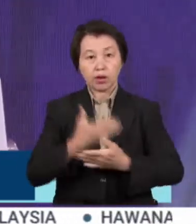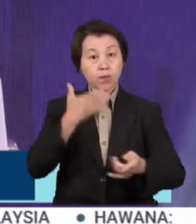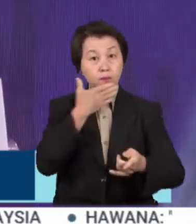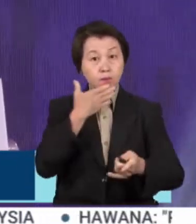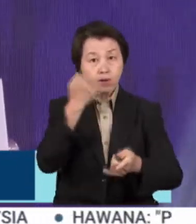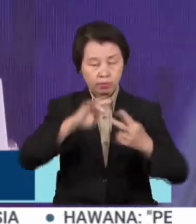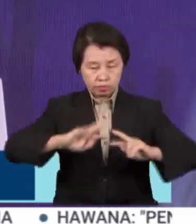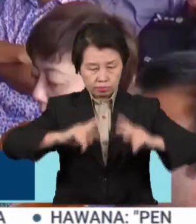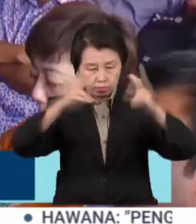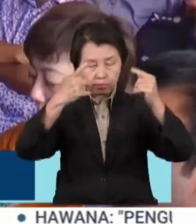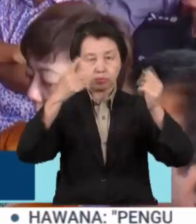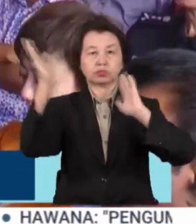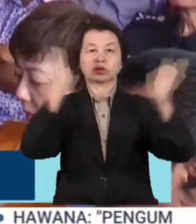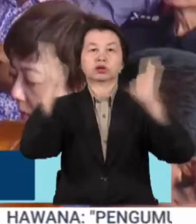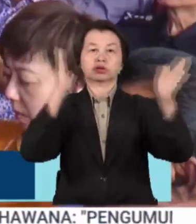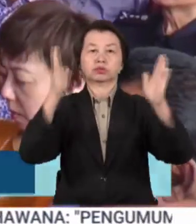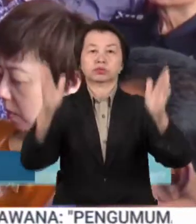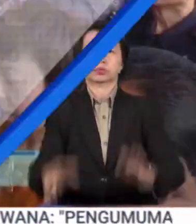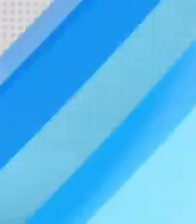untuk membangunkan negara.